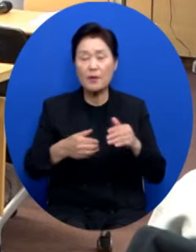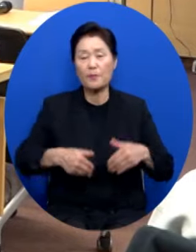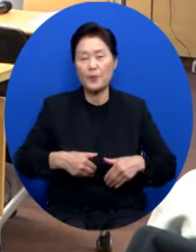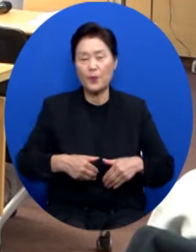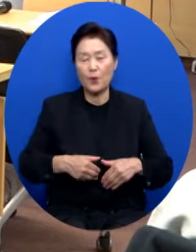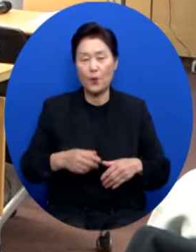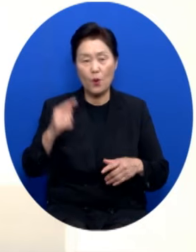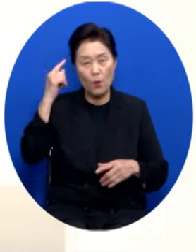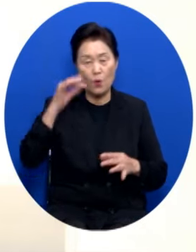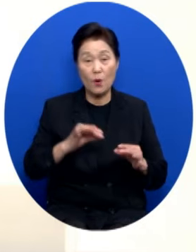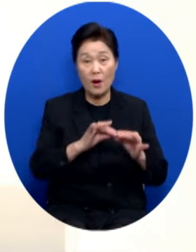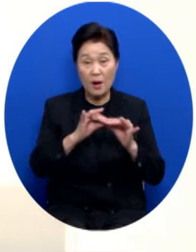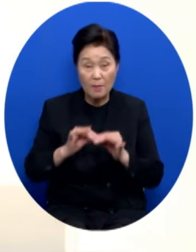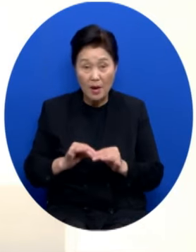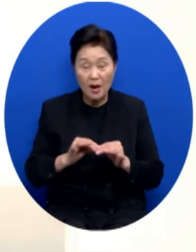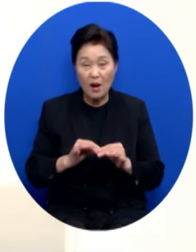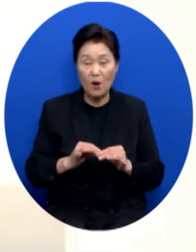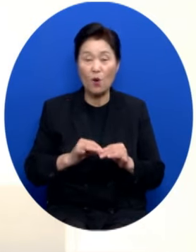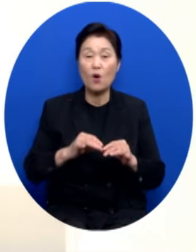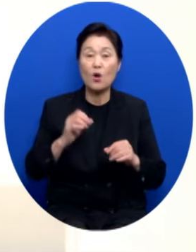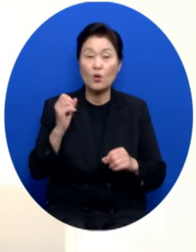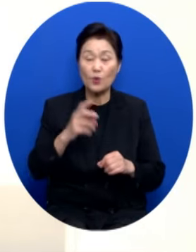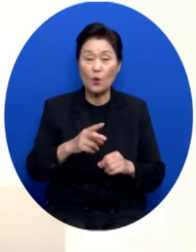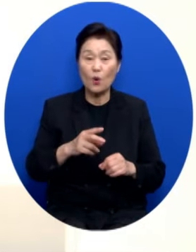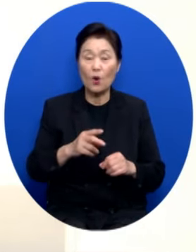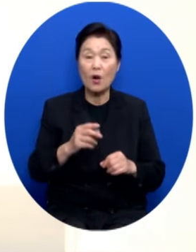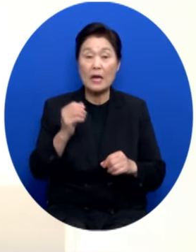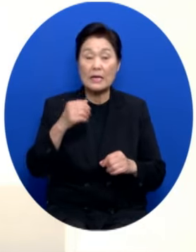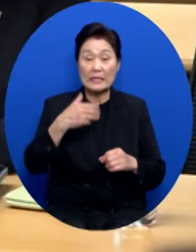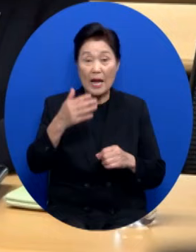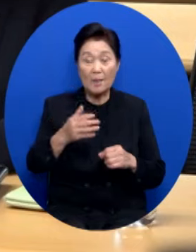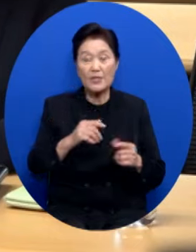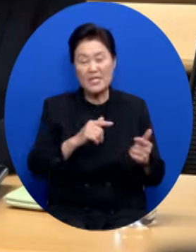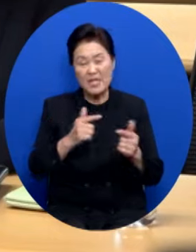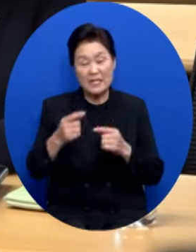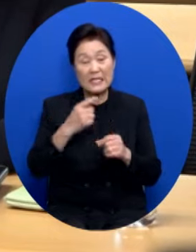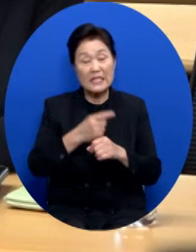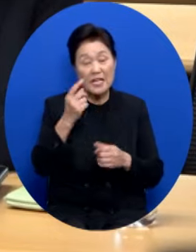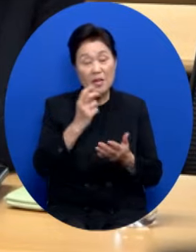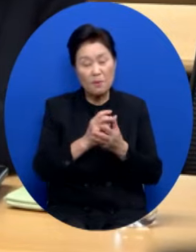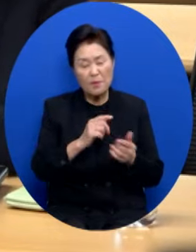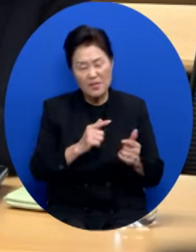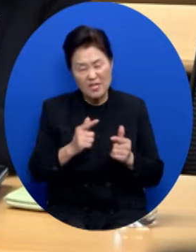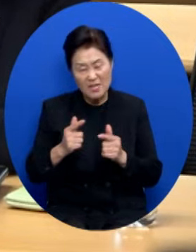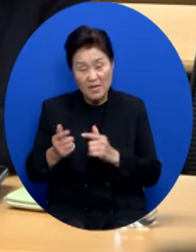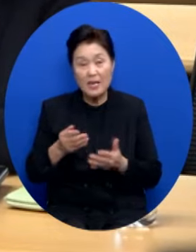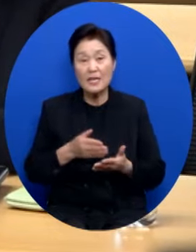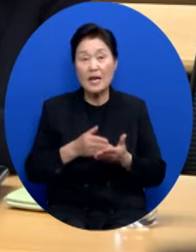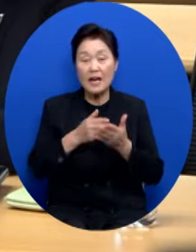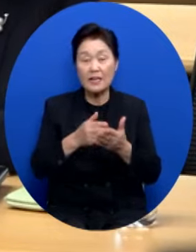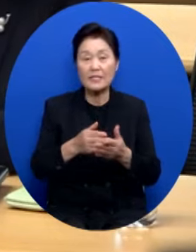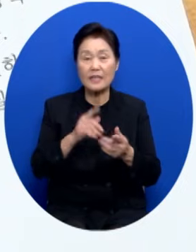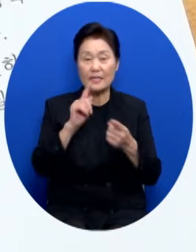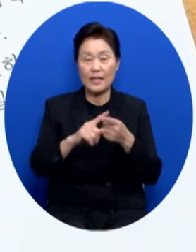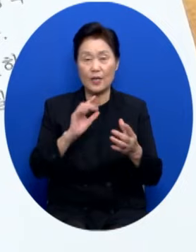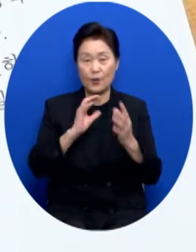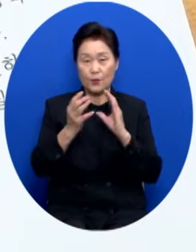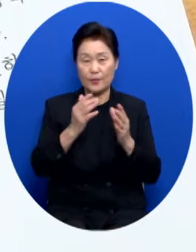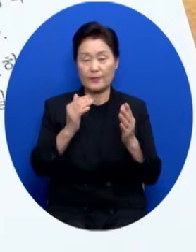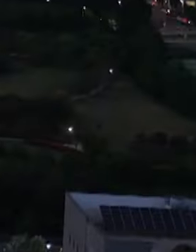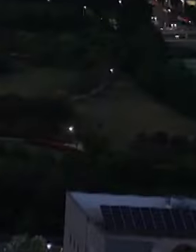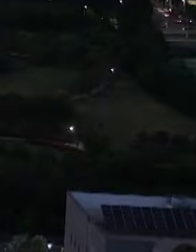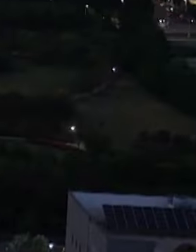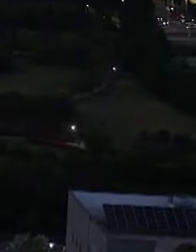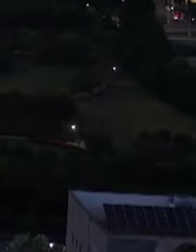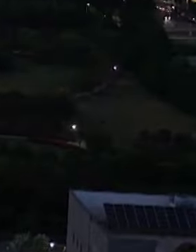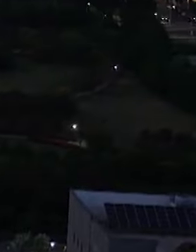공감하고 36회 총회 분과위원회에 제안할 정책과 내년 입법회의에서의 추진 안건 등을 논의했습니다.